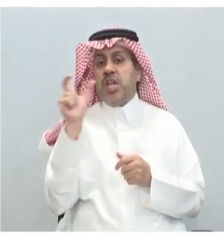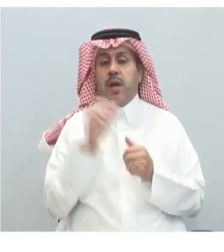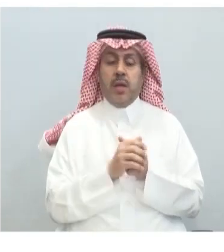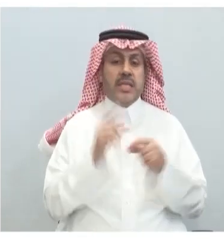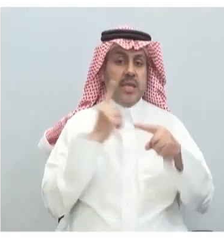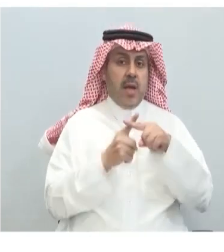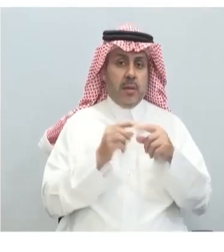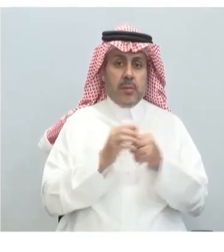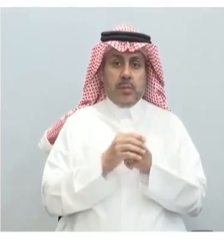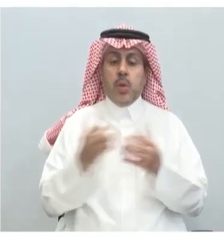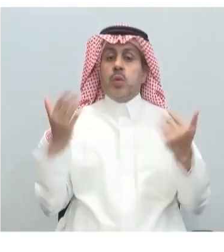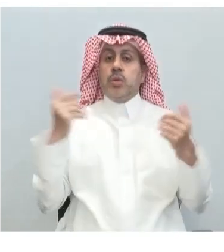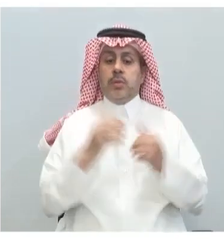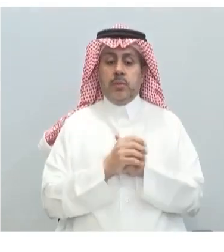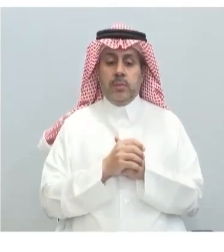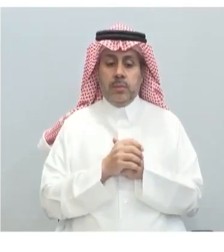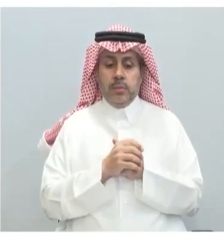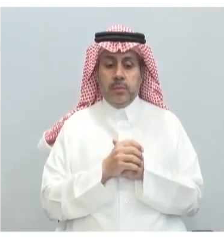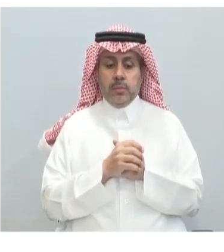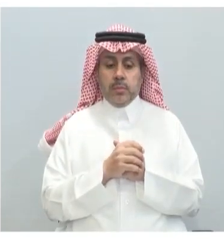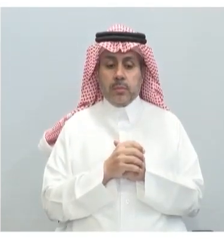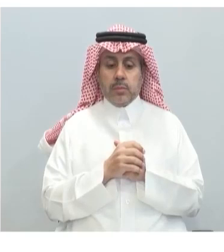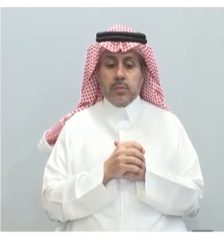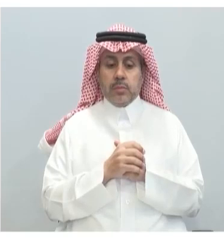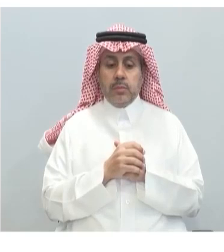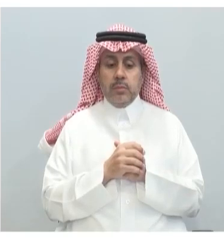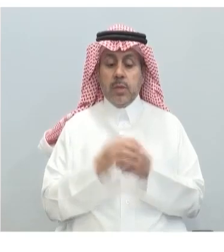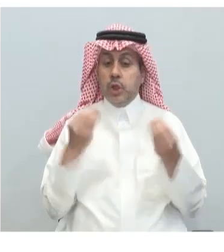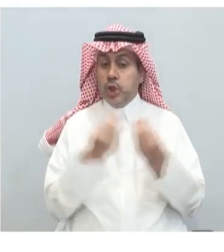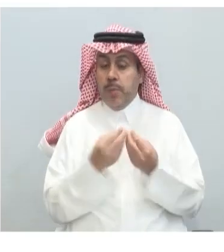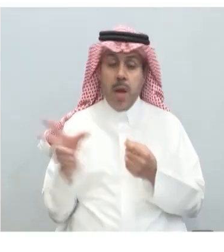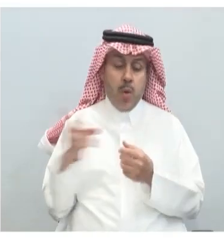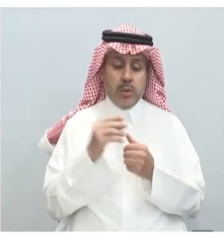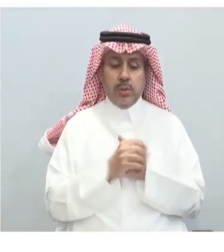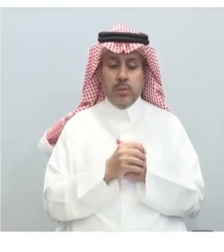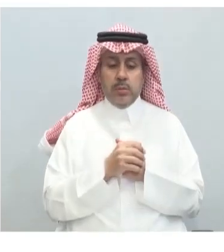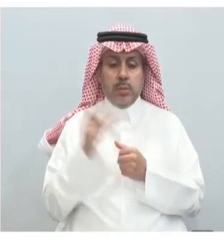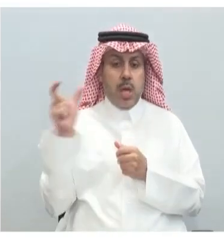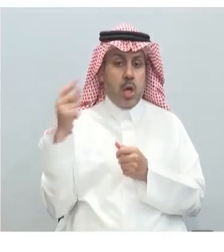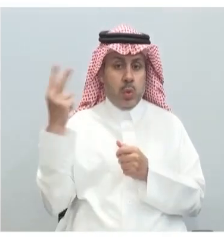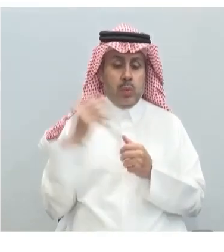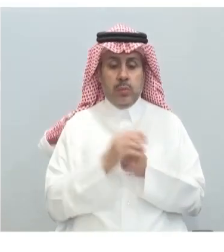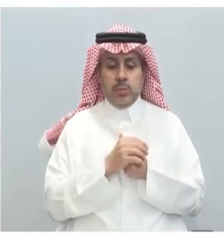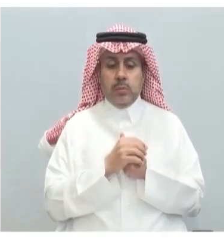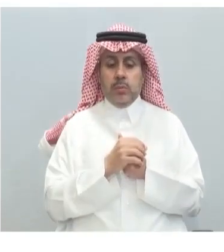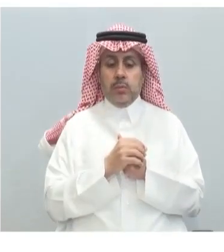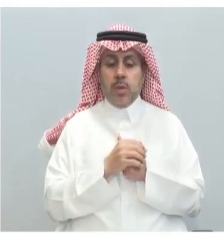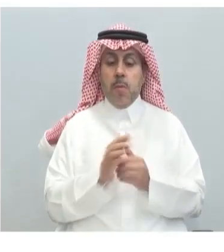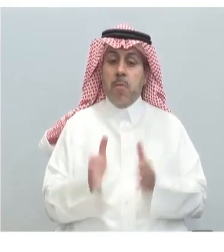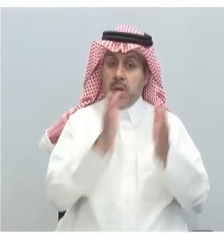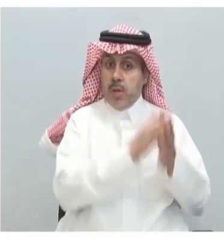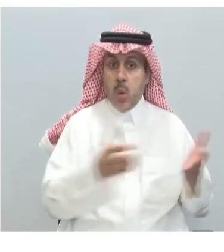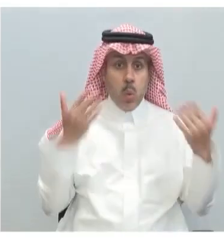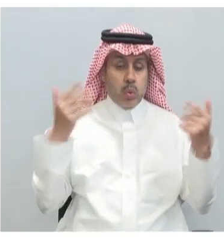زائد الاكسجين نقوم هنا بالجمع في النواتج 2 بعد ذلك